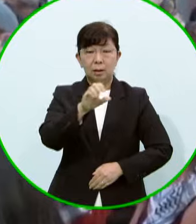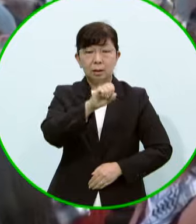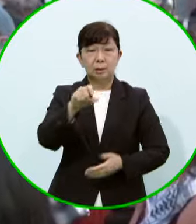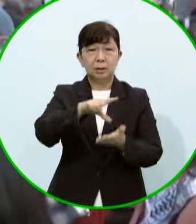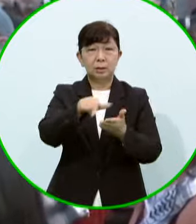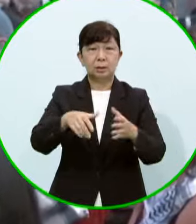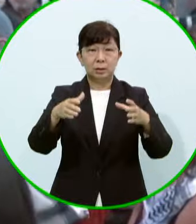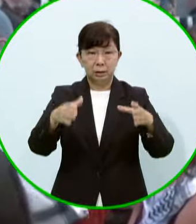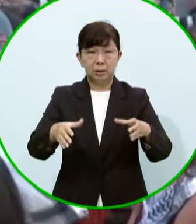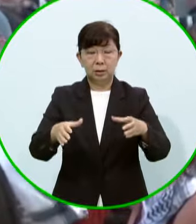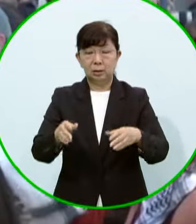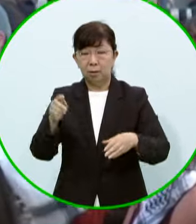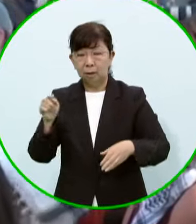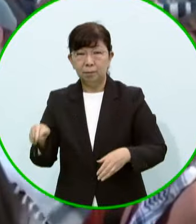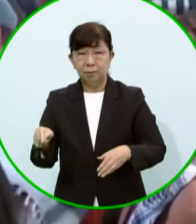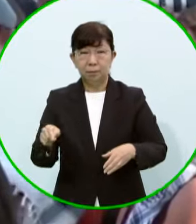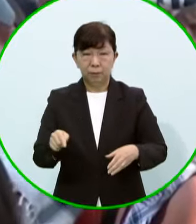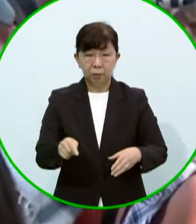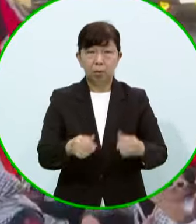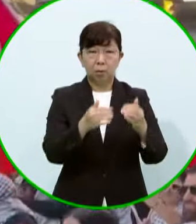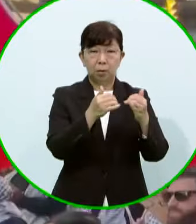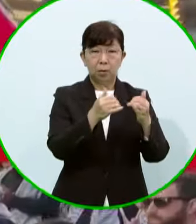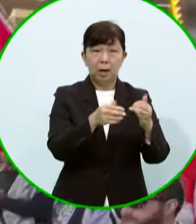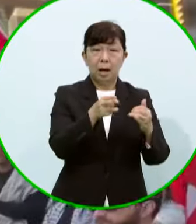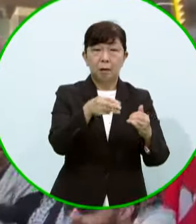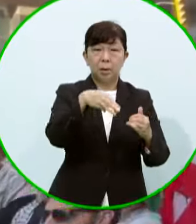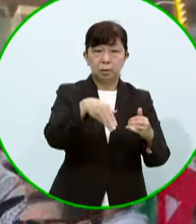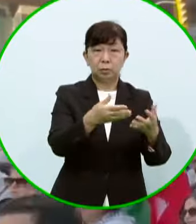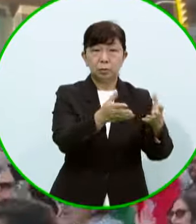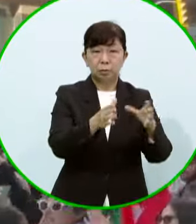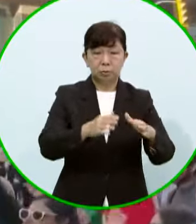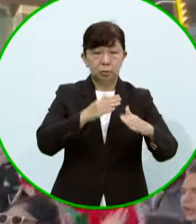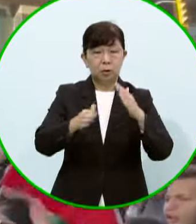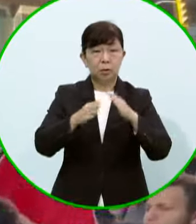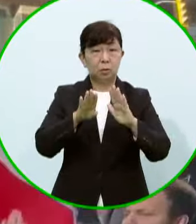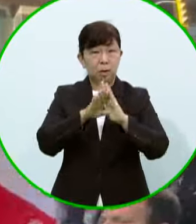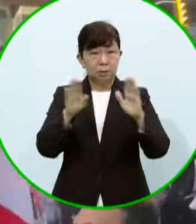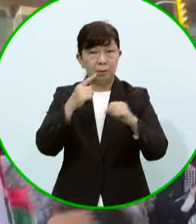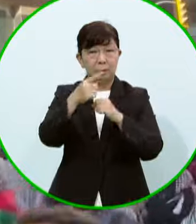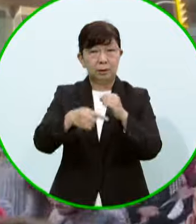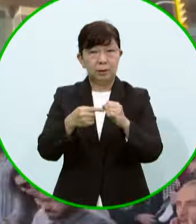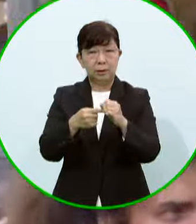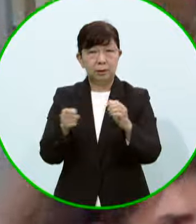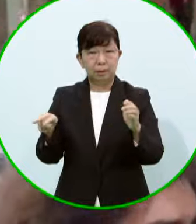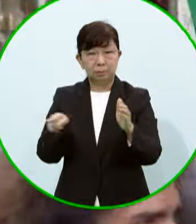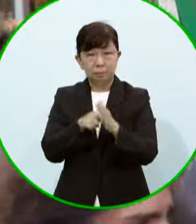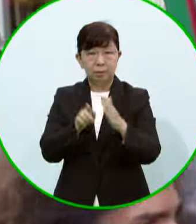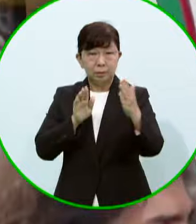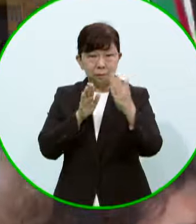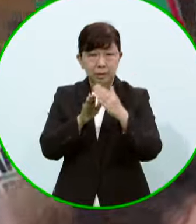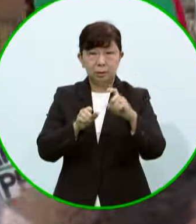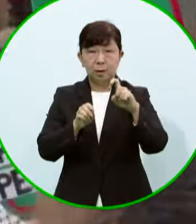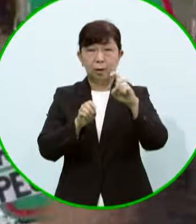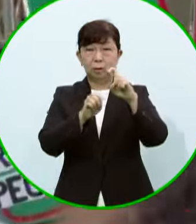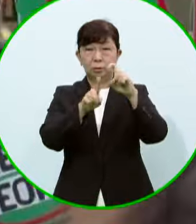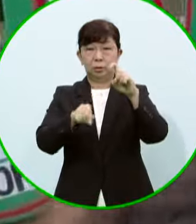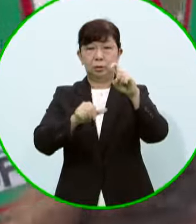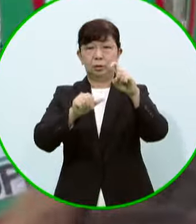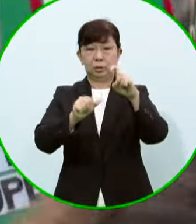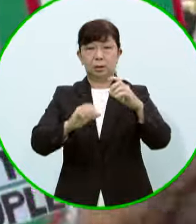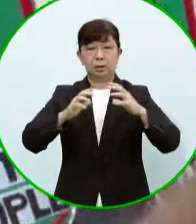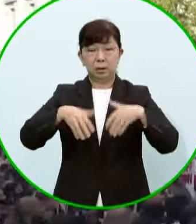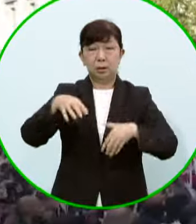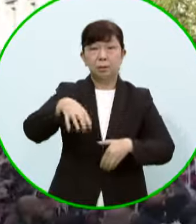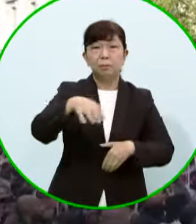イスラエル軍とイスラム組織ハマスの戦闘が始まってから7日で1年となるのを前に世界各地で5日